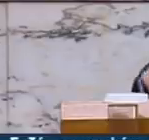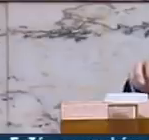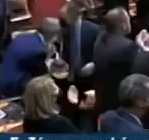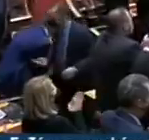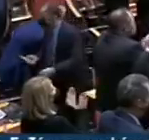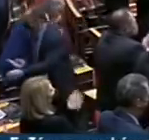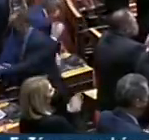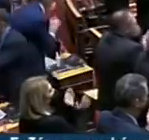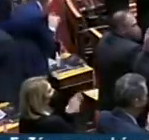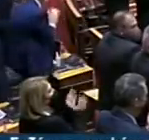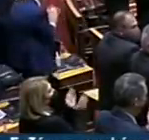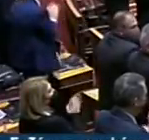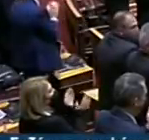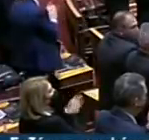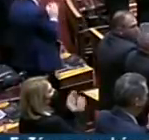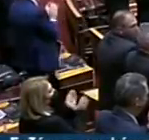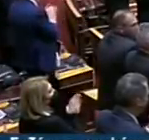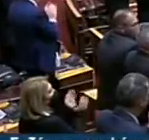Δημοκρατίας.